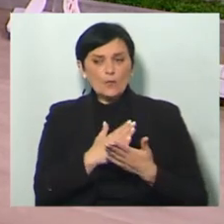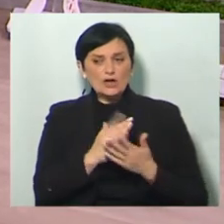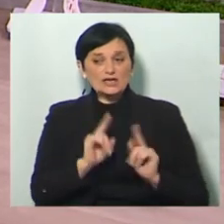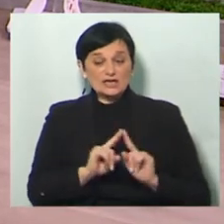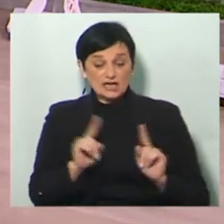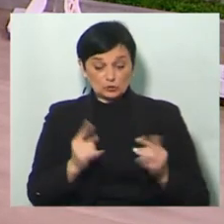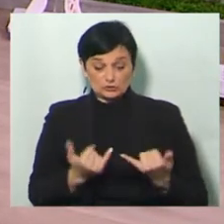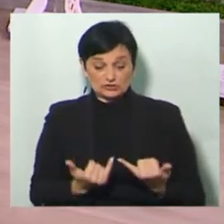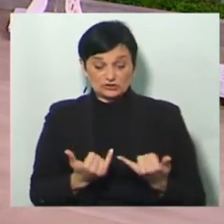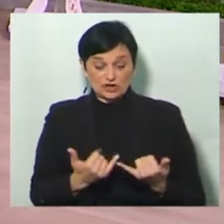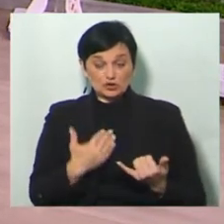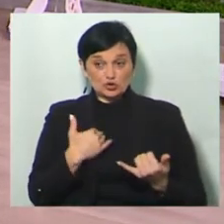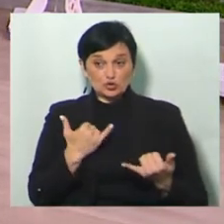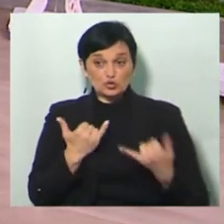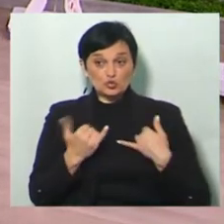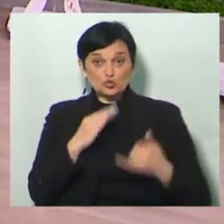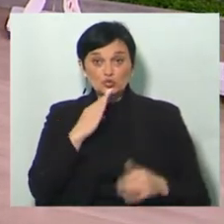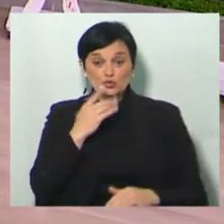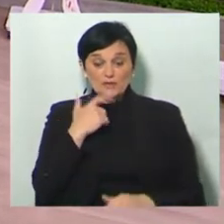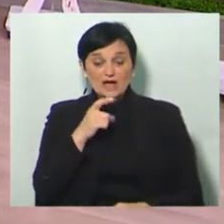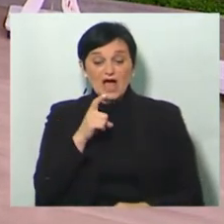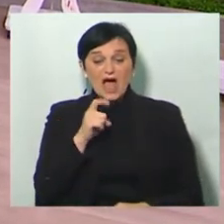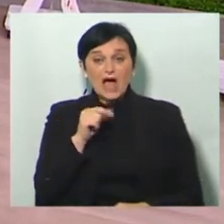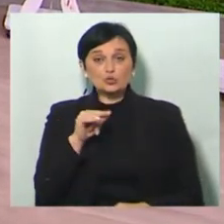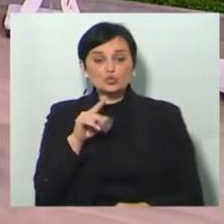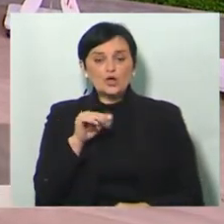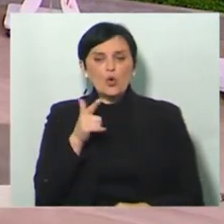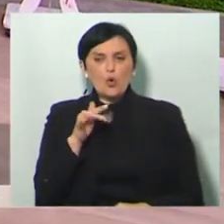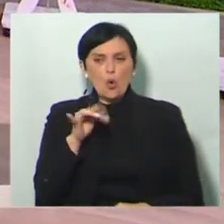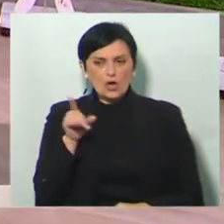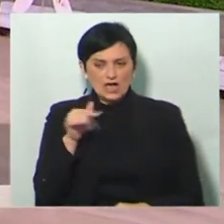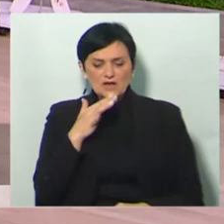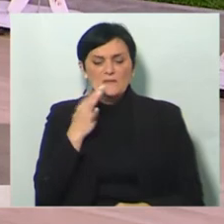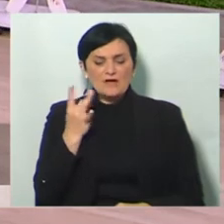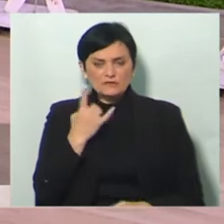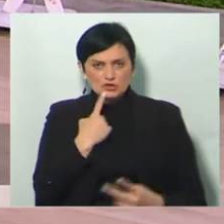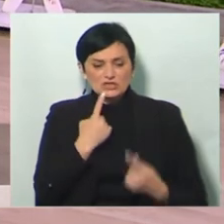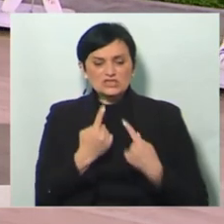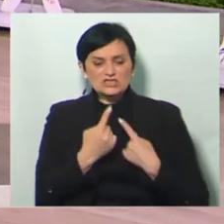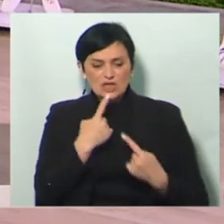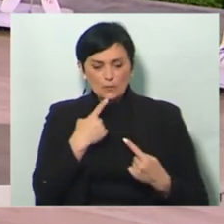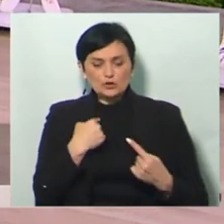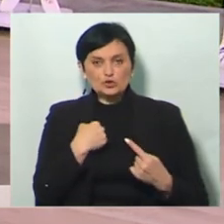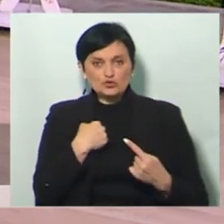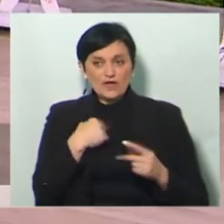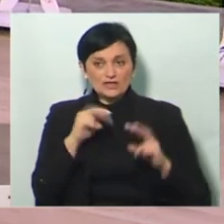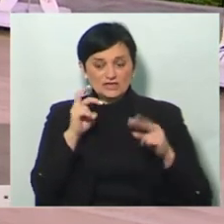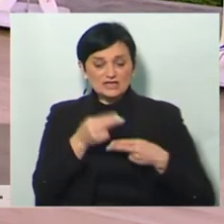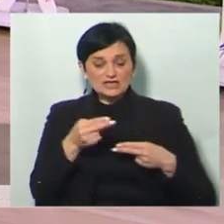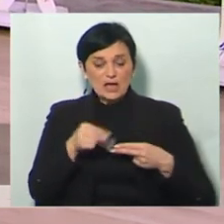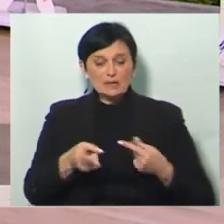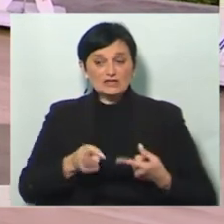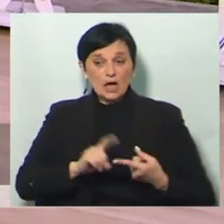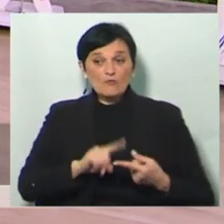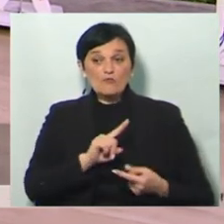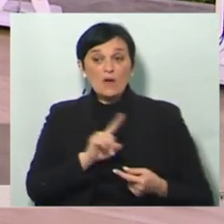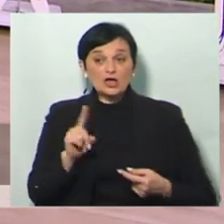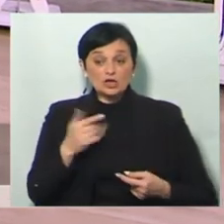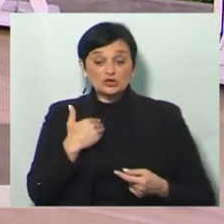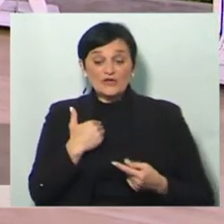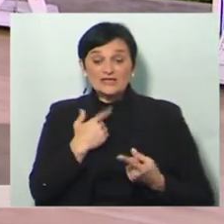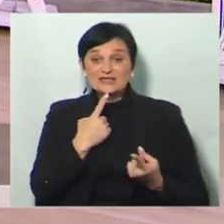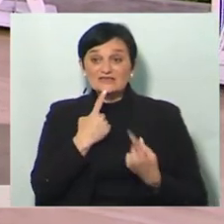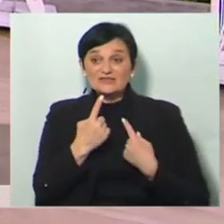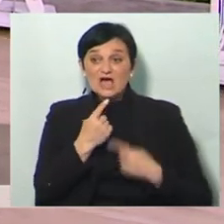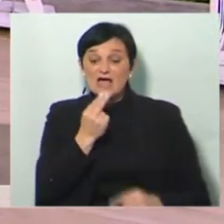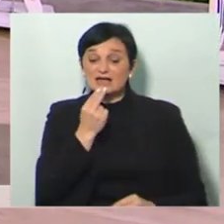განსაკუთრებით დღევანდელი ჩვენი სტუმარი ქალბატონი ხატნა გოგელია არაერთხელ საუბრობდა ჩვენს გადაცემაში ამ თემასთან დაკავშირებით, მაგრამ როდესაც ჩვენ